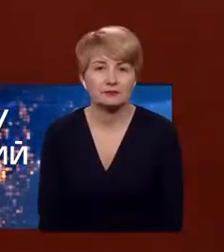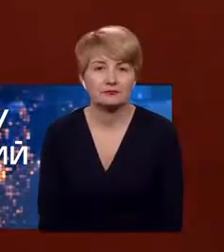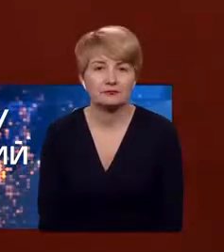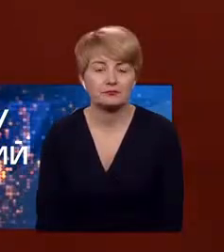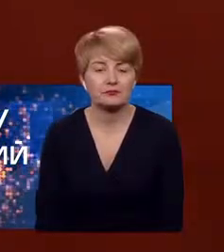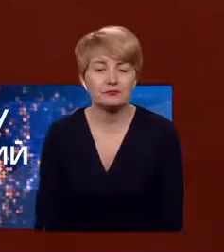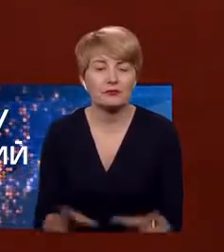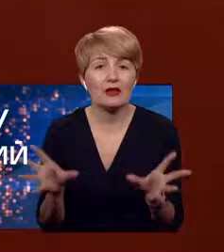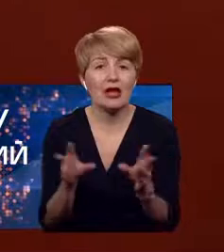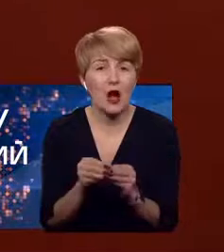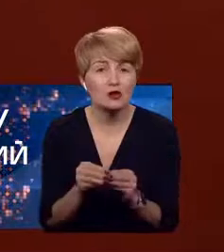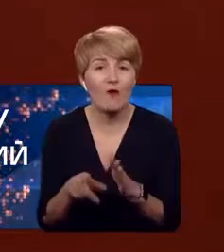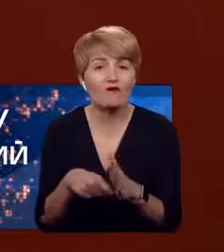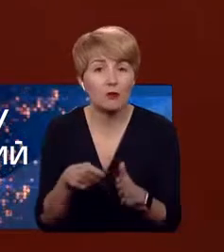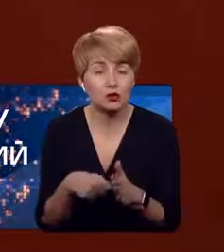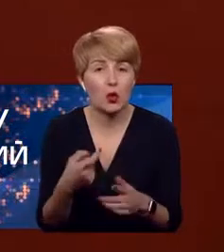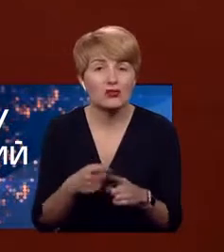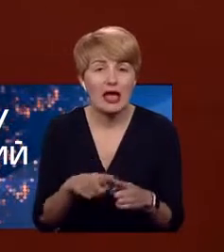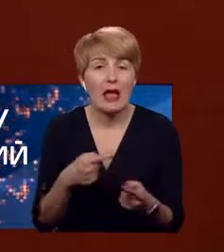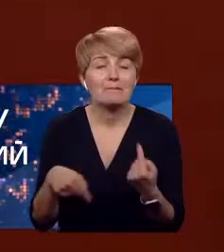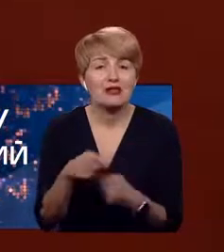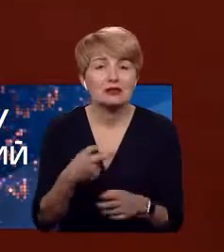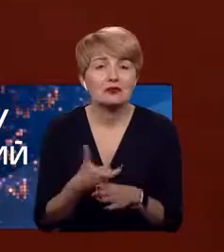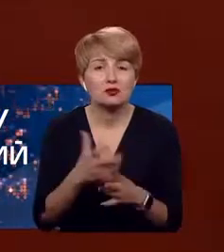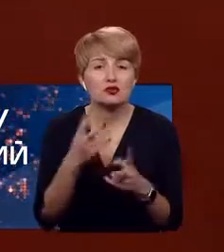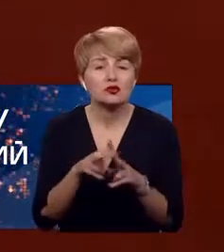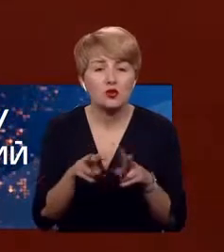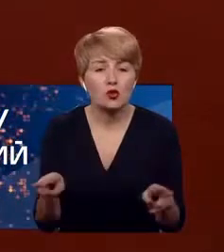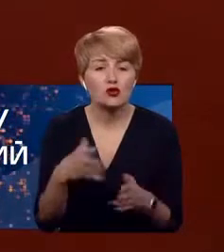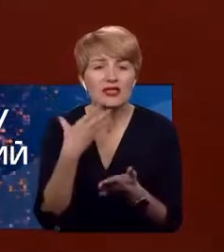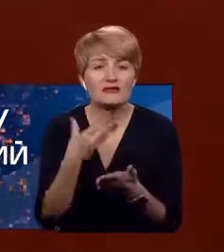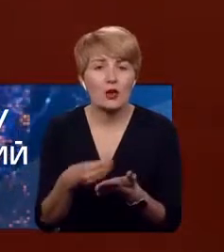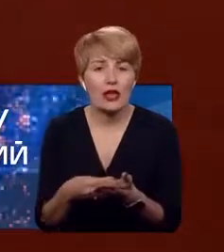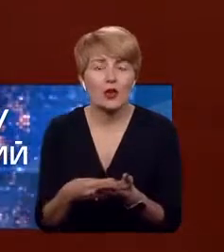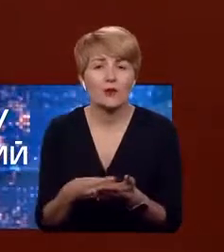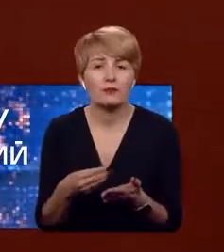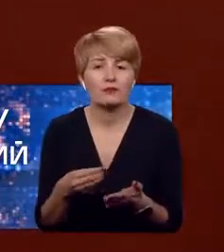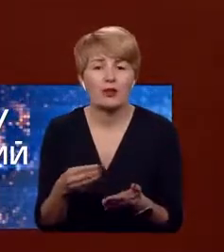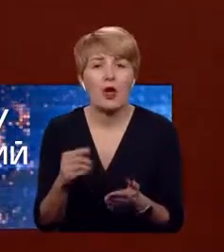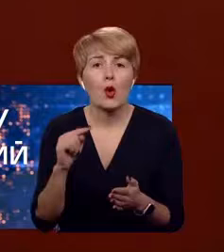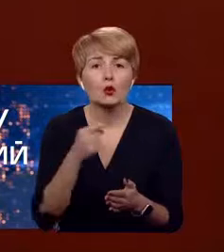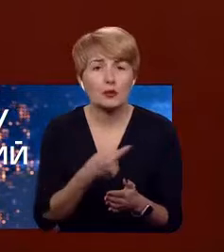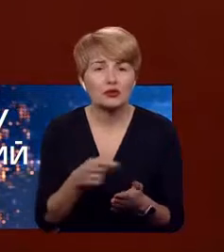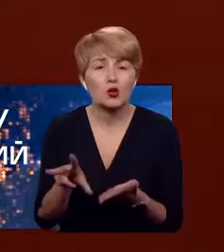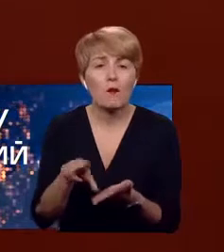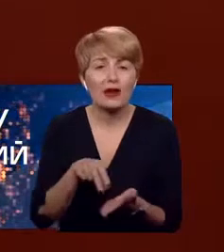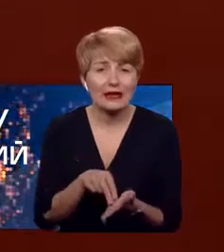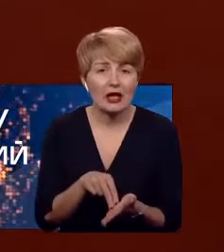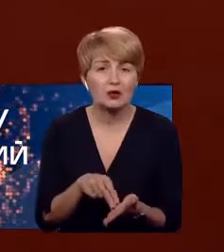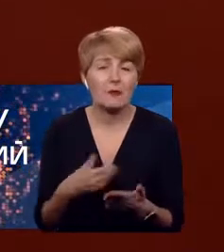в газовому видобутку це бізнес, який дуже схожий за своєю економічною моделлю приблизно